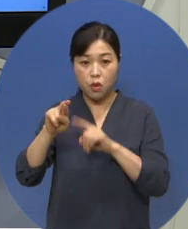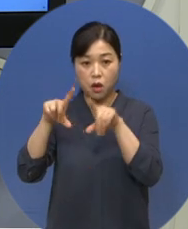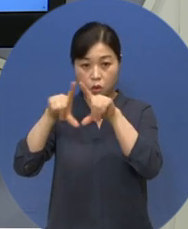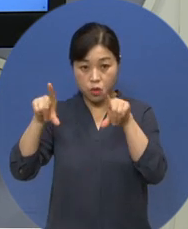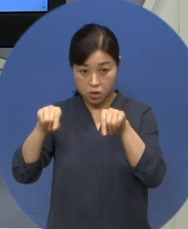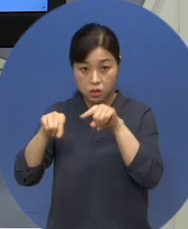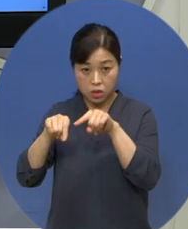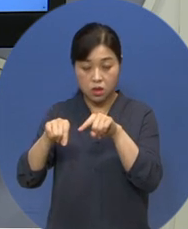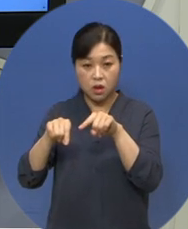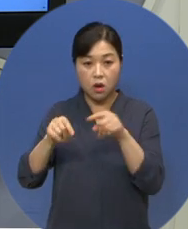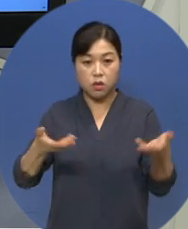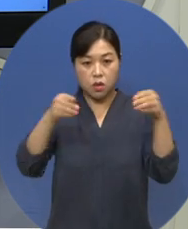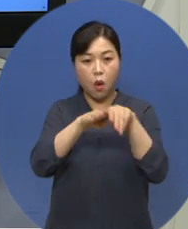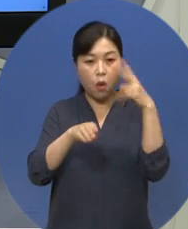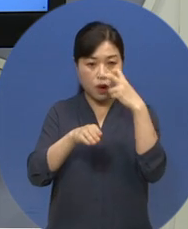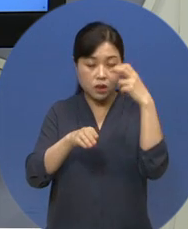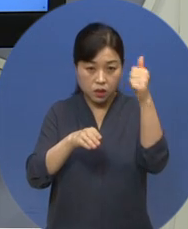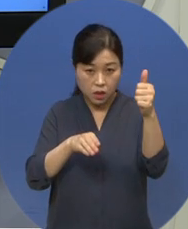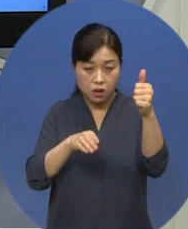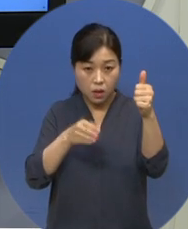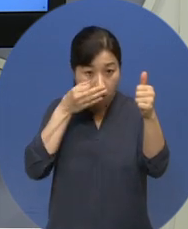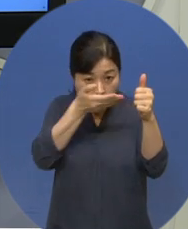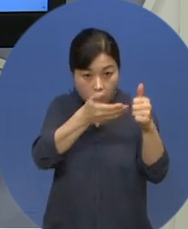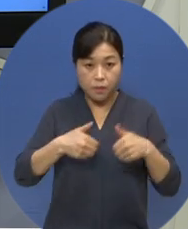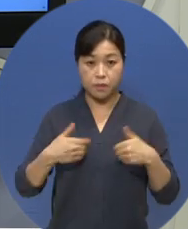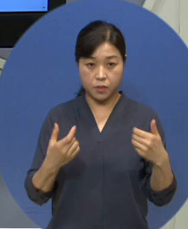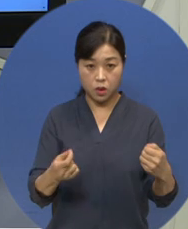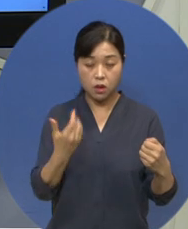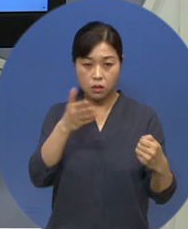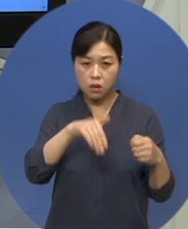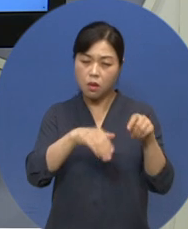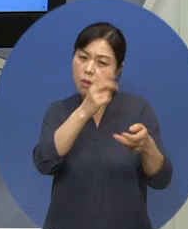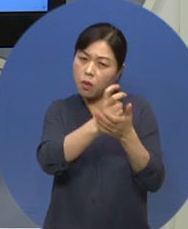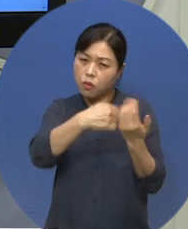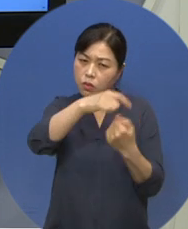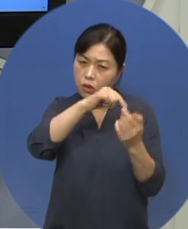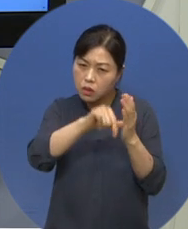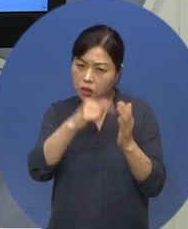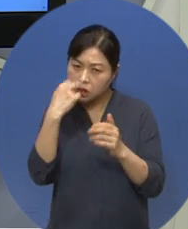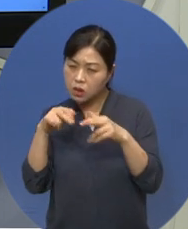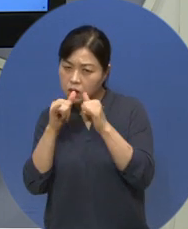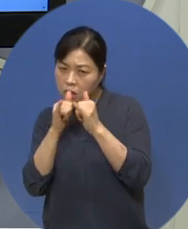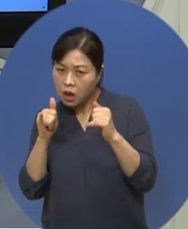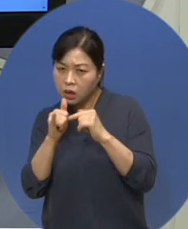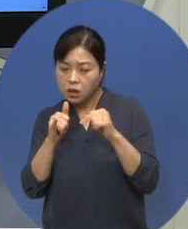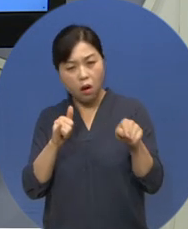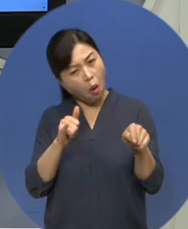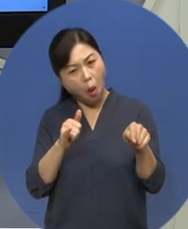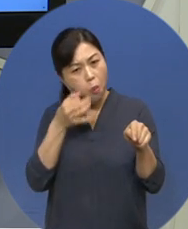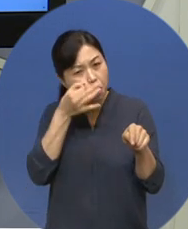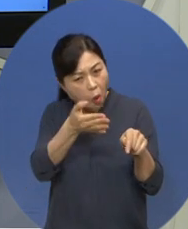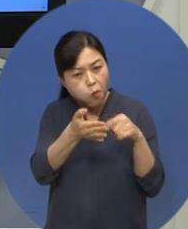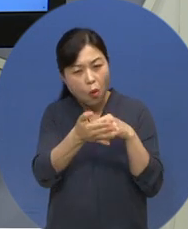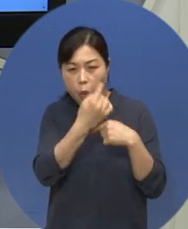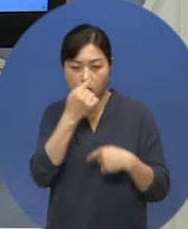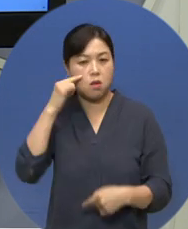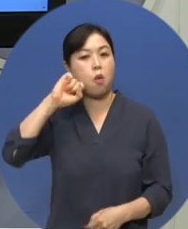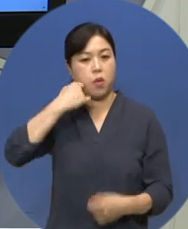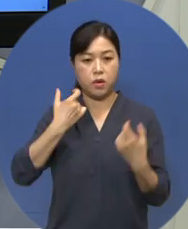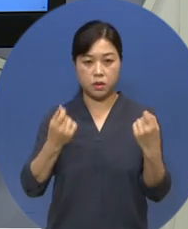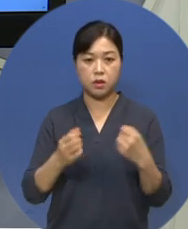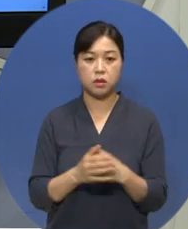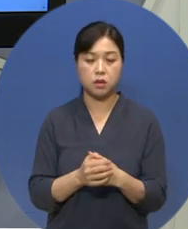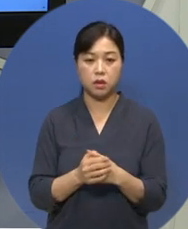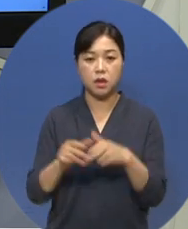합니다 하지만 이 같은 제도 운영의 시각 장애인들의 접근성 문제가 제기 되는데요 이에 장애인